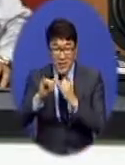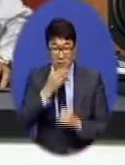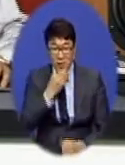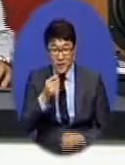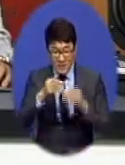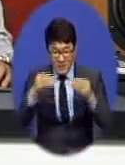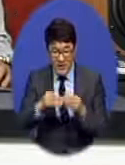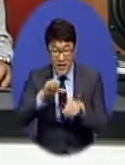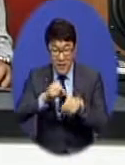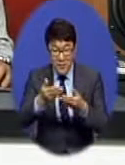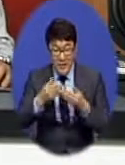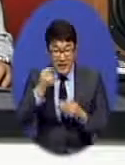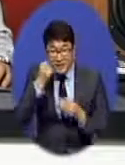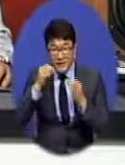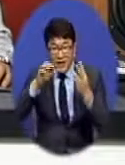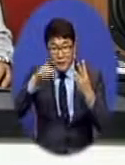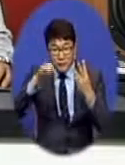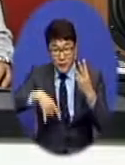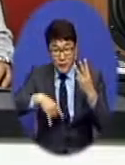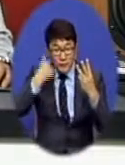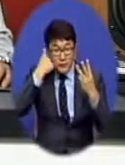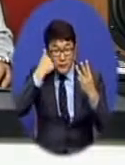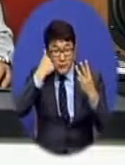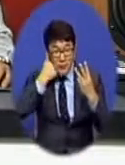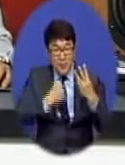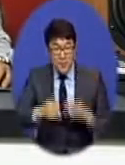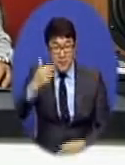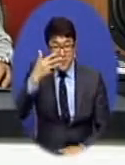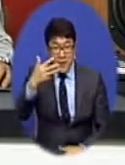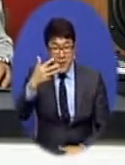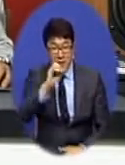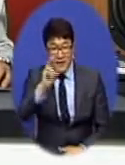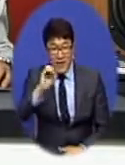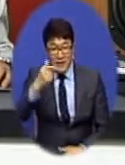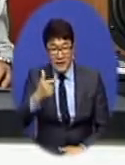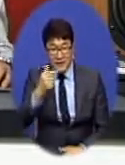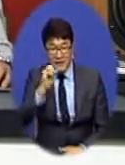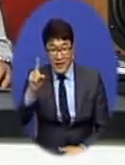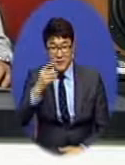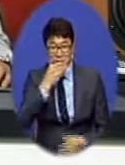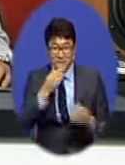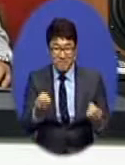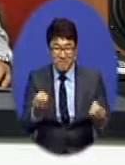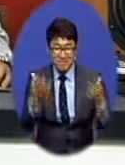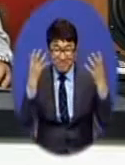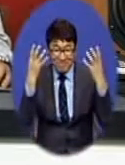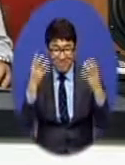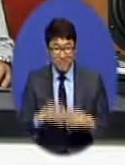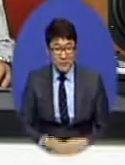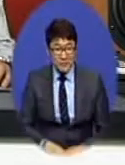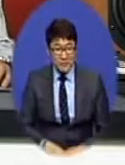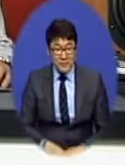복지TV 탁상시계를 받을 인기상. 자, 인기상. 인기상 8번 양은하님 축하드립니다. 축하드립니다. 자,